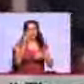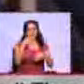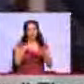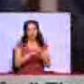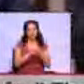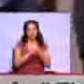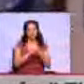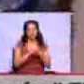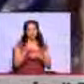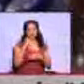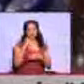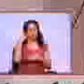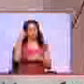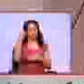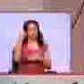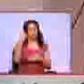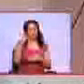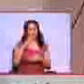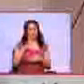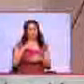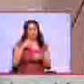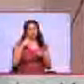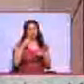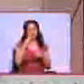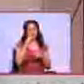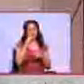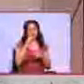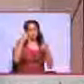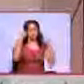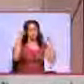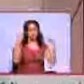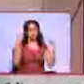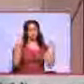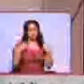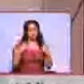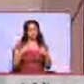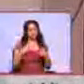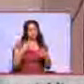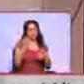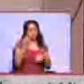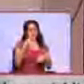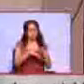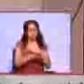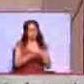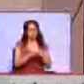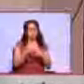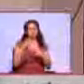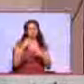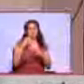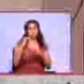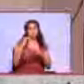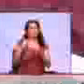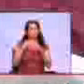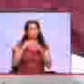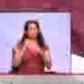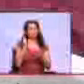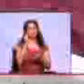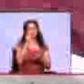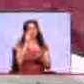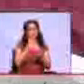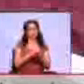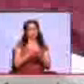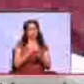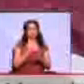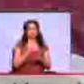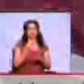الناس، عشان يجهزوا لي العروسة، وأنا فعلا جاية النهاردة أستلم الجهاز بتاع بنتي. أنا جاية أستلم